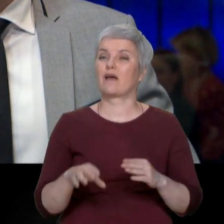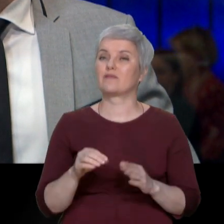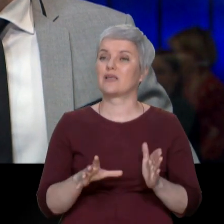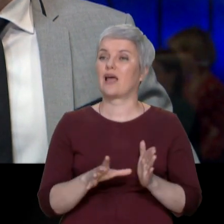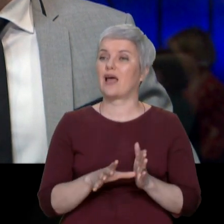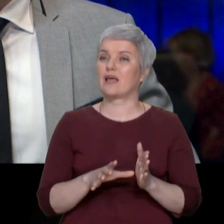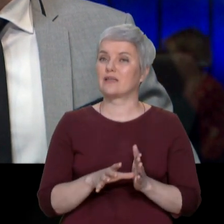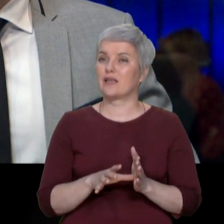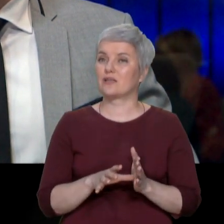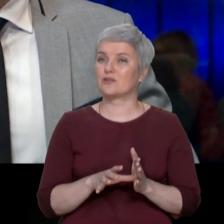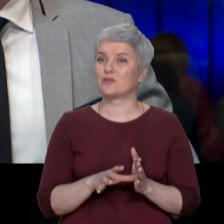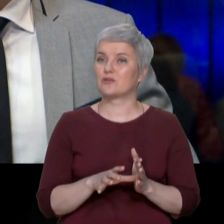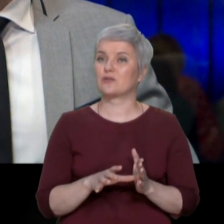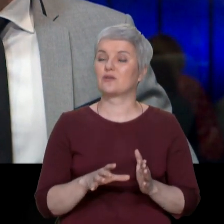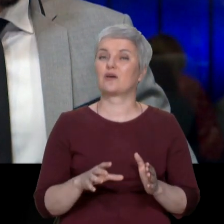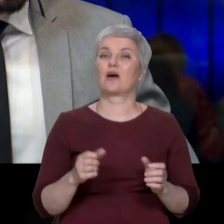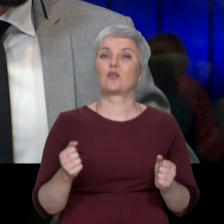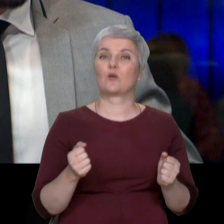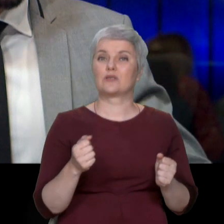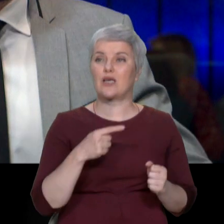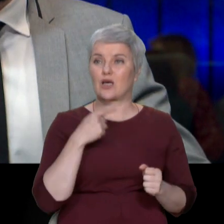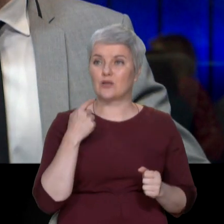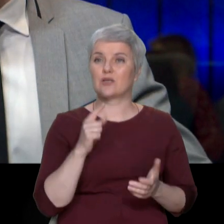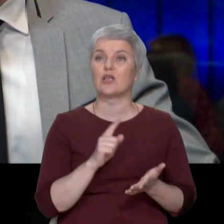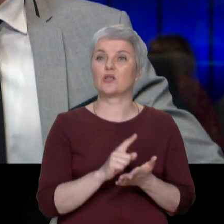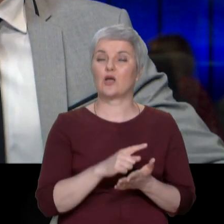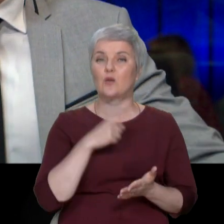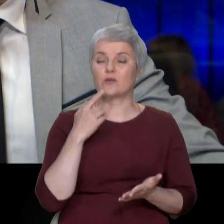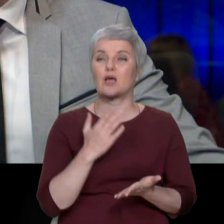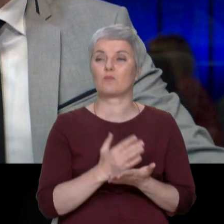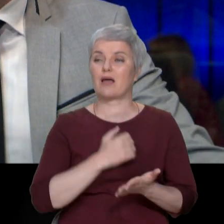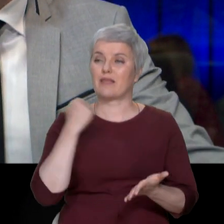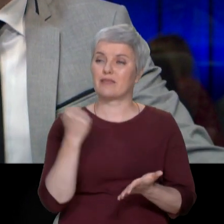мають забанити на всіх рівнях. І це тавро терориста